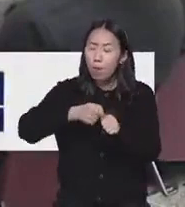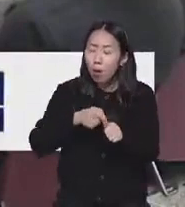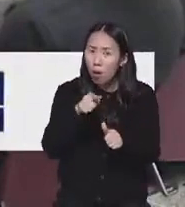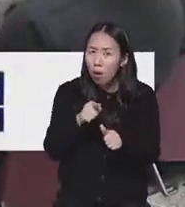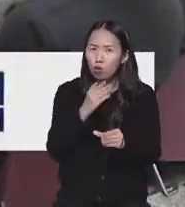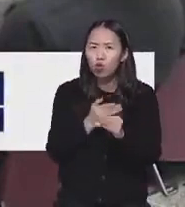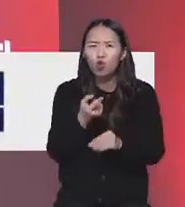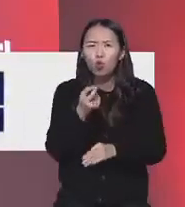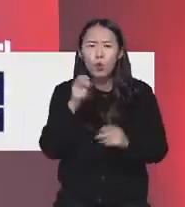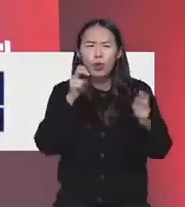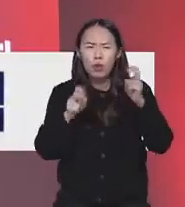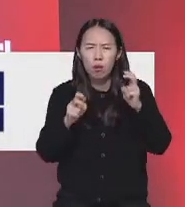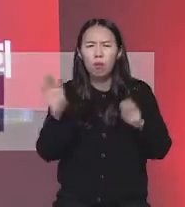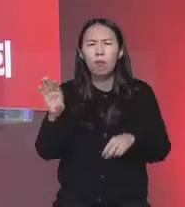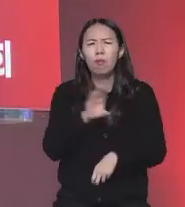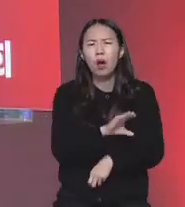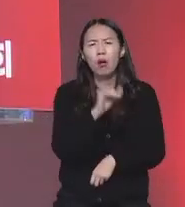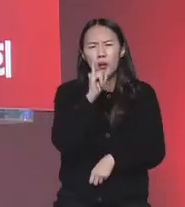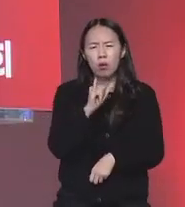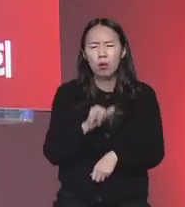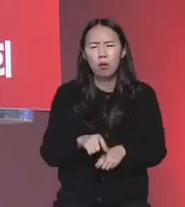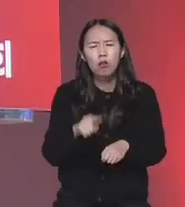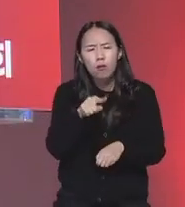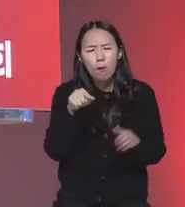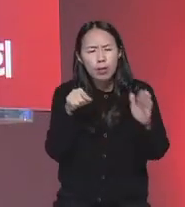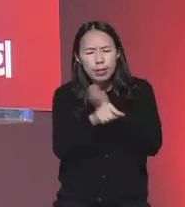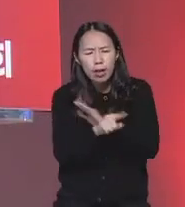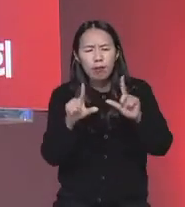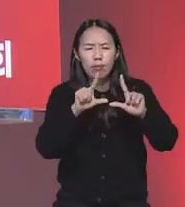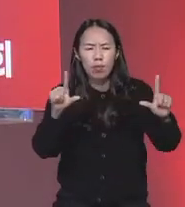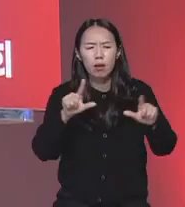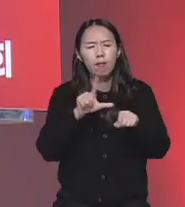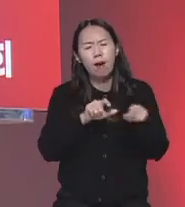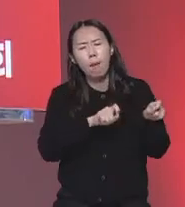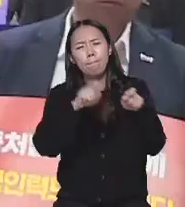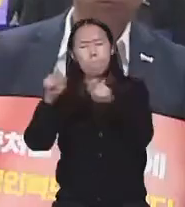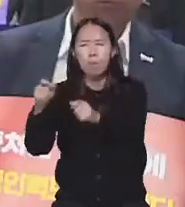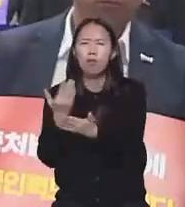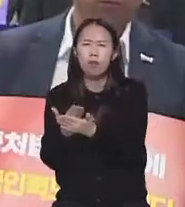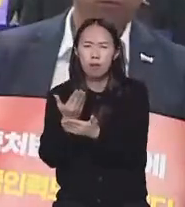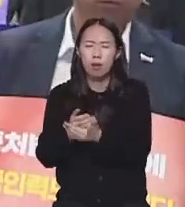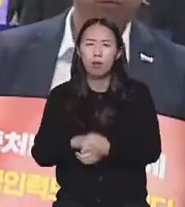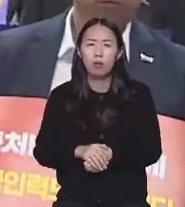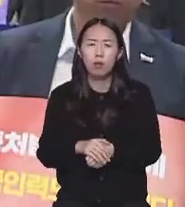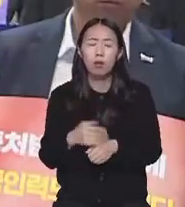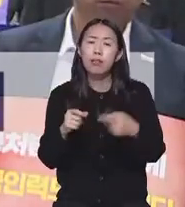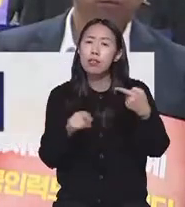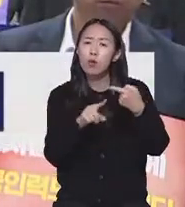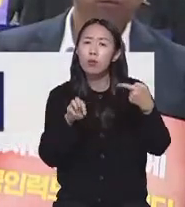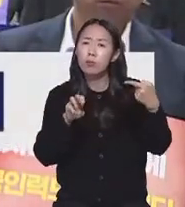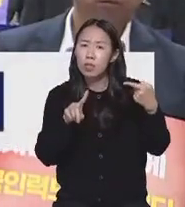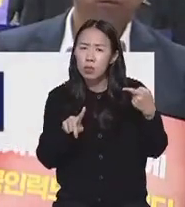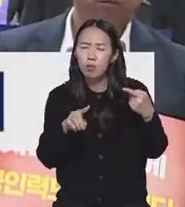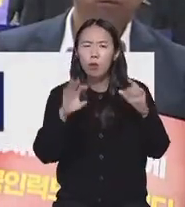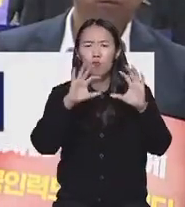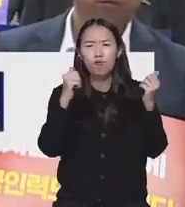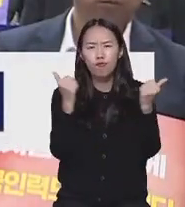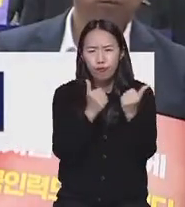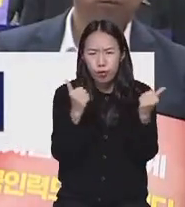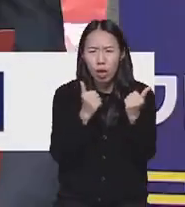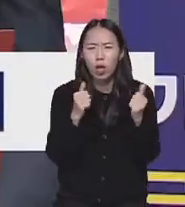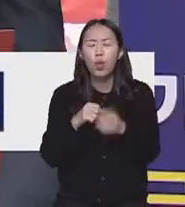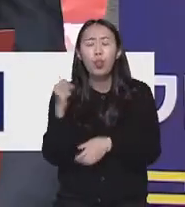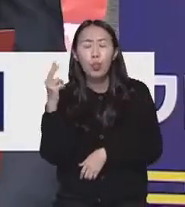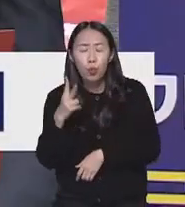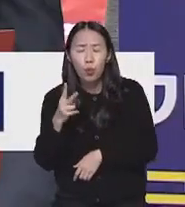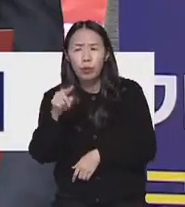중소기업으로 확대된 것을 놓고 시행을 유예해달라고 요구하기 위해서입니다. 지난달 31일 국회, 지난 14일 수도권에 이어